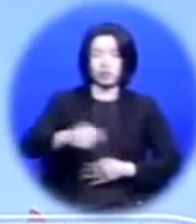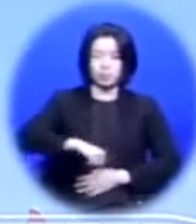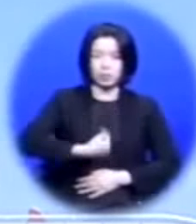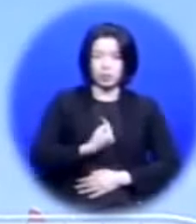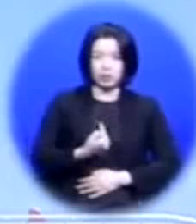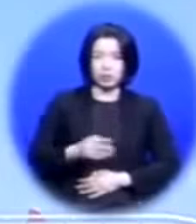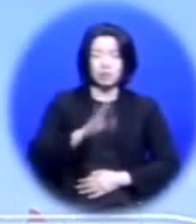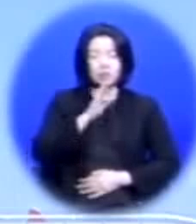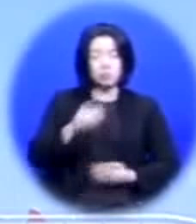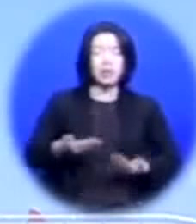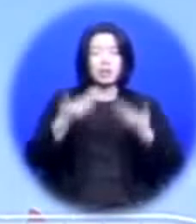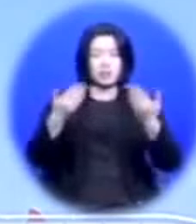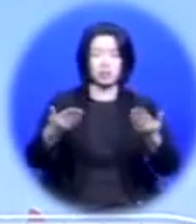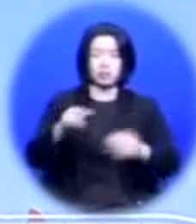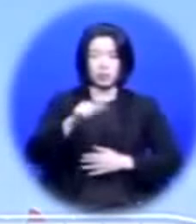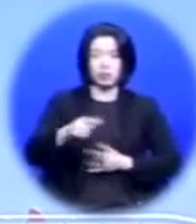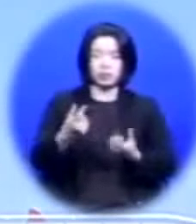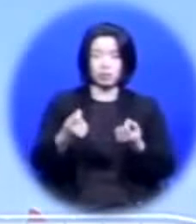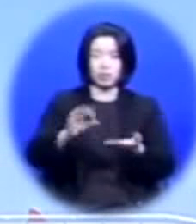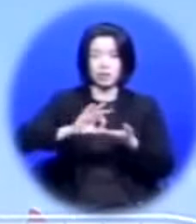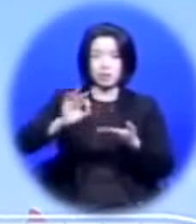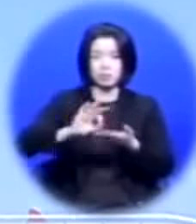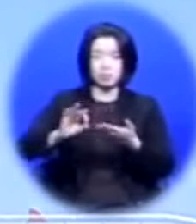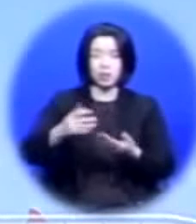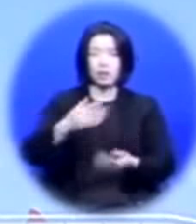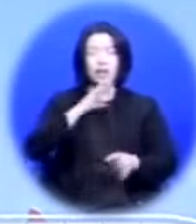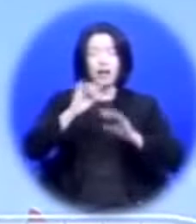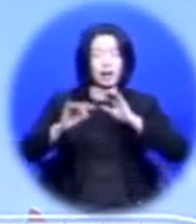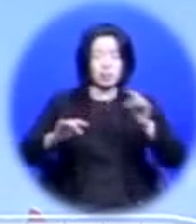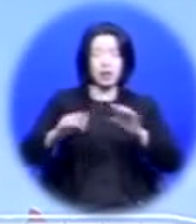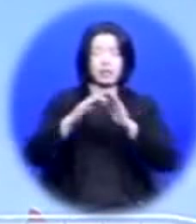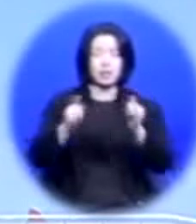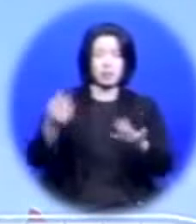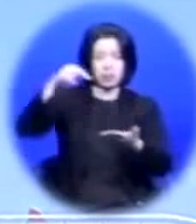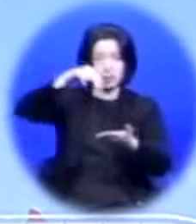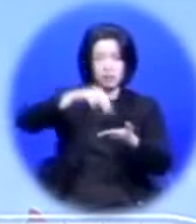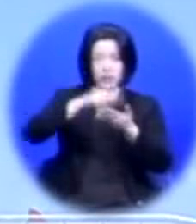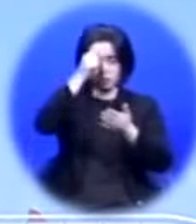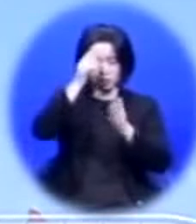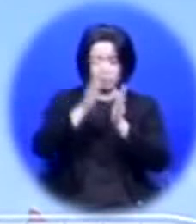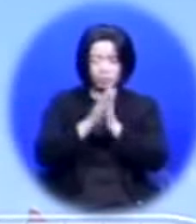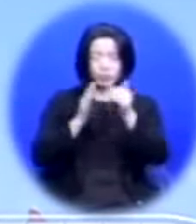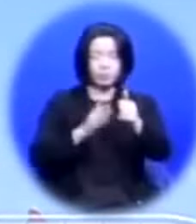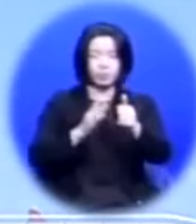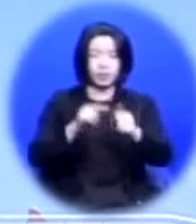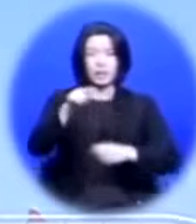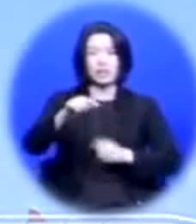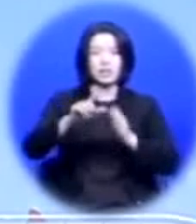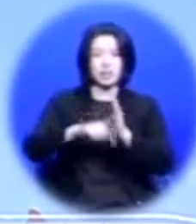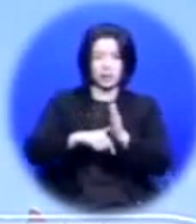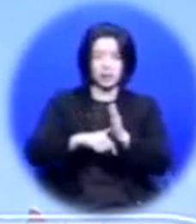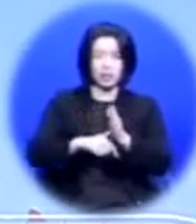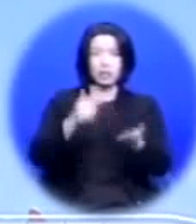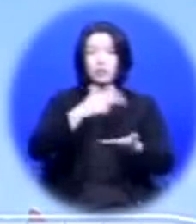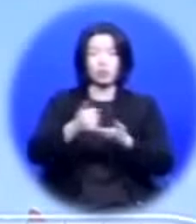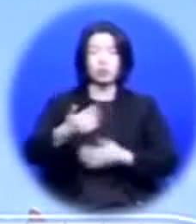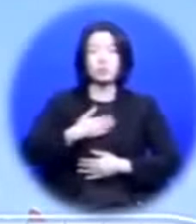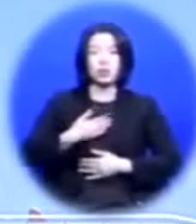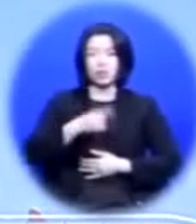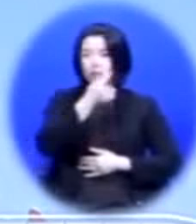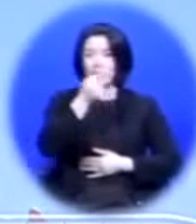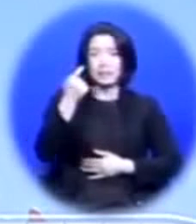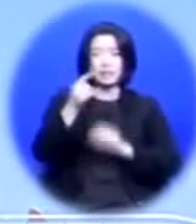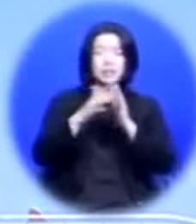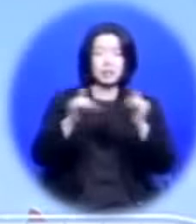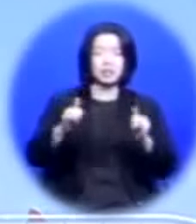드리고 그렇게 쓰임 받기를 갈망하시는 분들은 일어나서 기도합시다이 시간 주님 저를 증인삼아